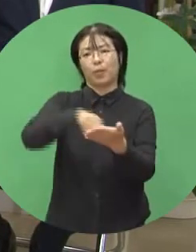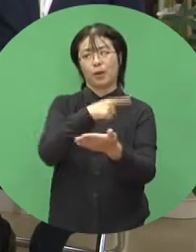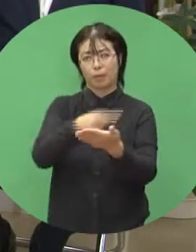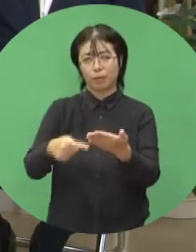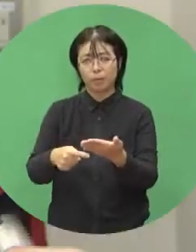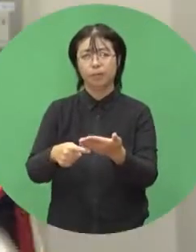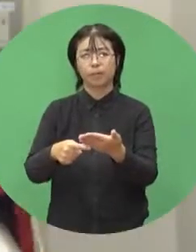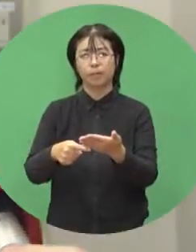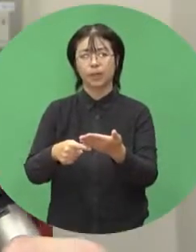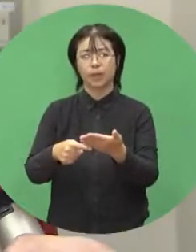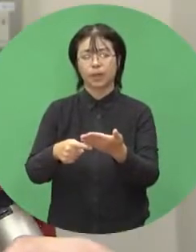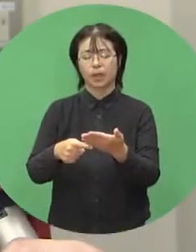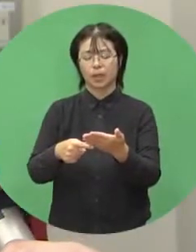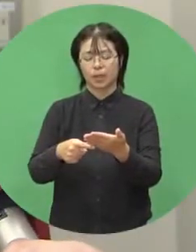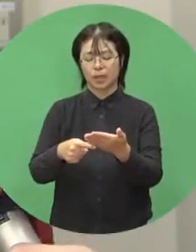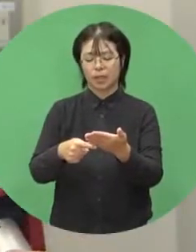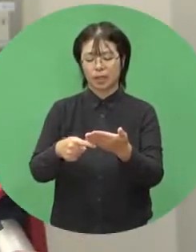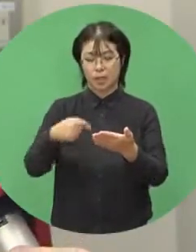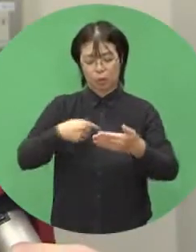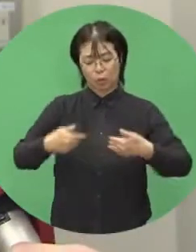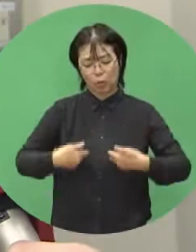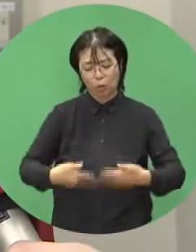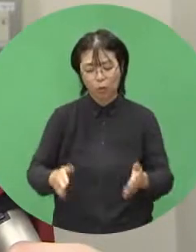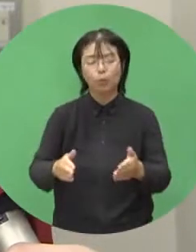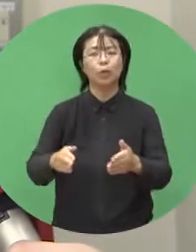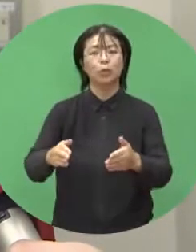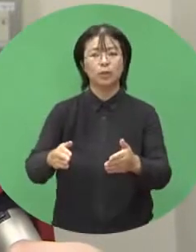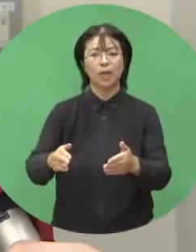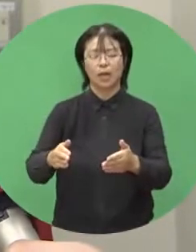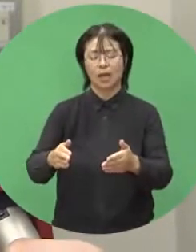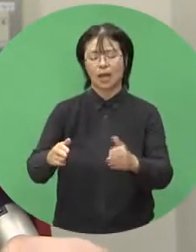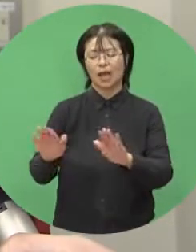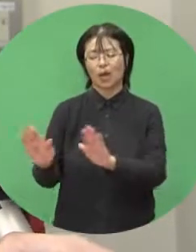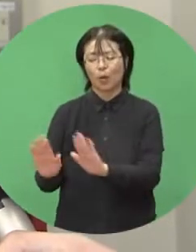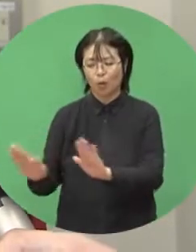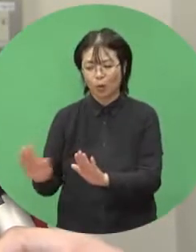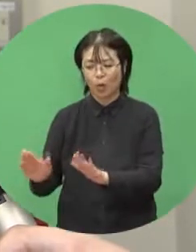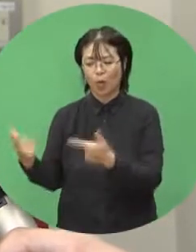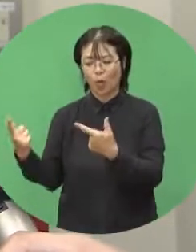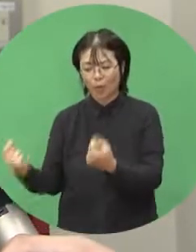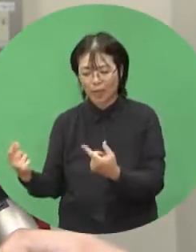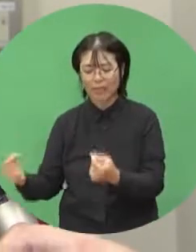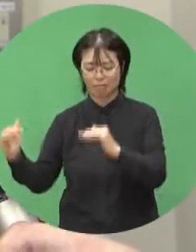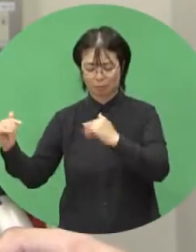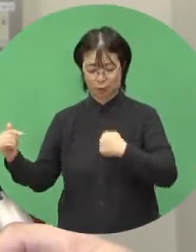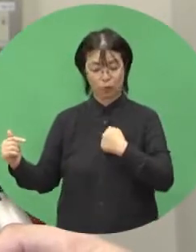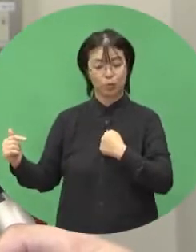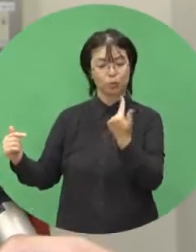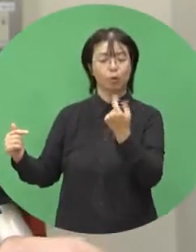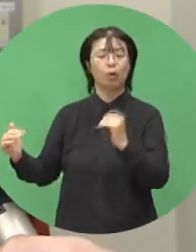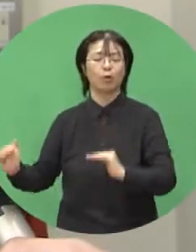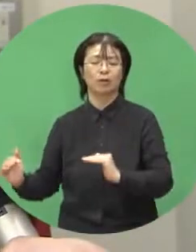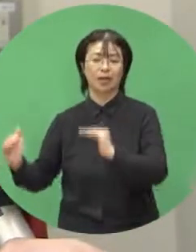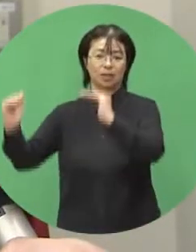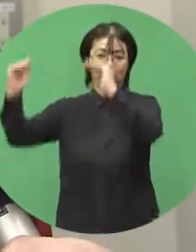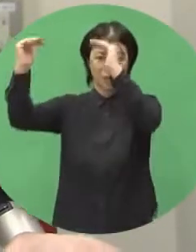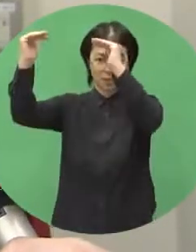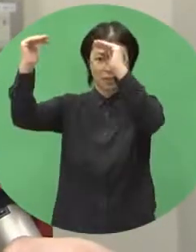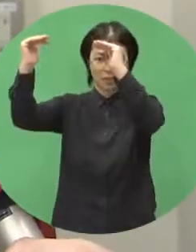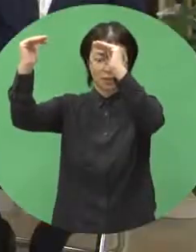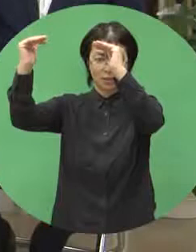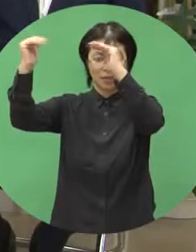ておく、子供を授かって、子供と同じように今 成長させていただいてるっていう目線